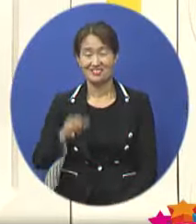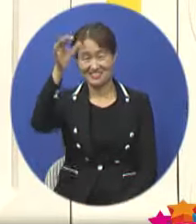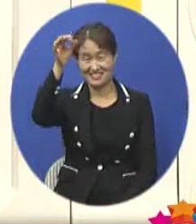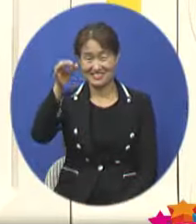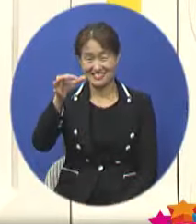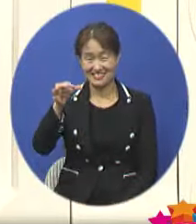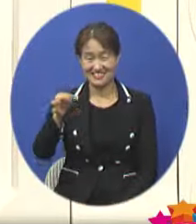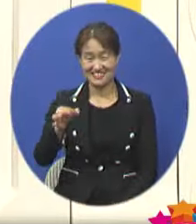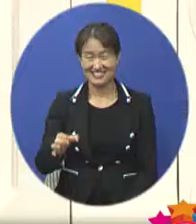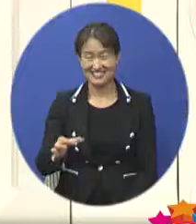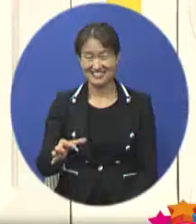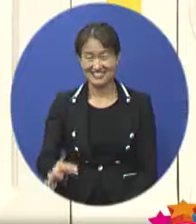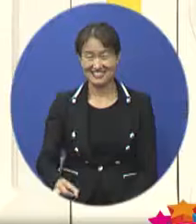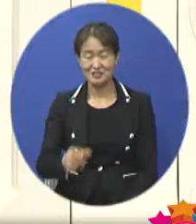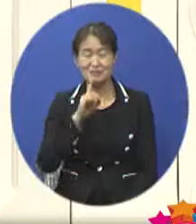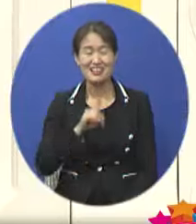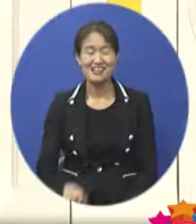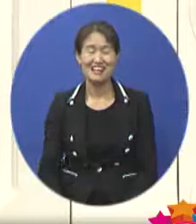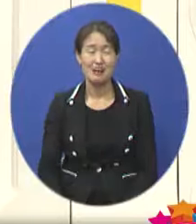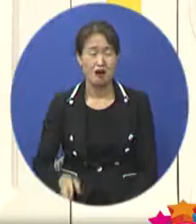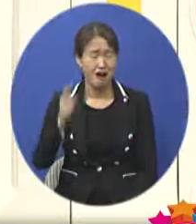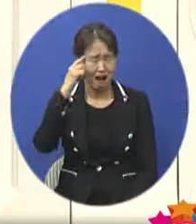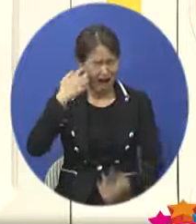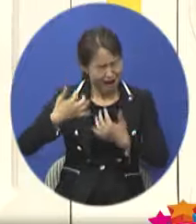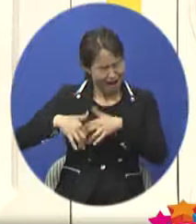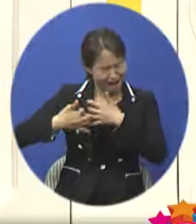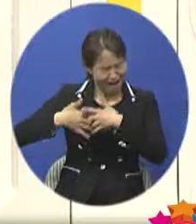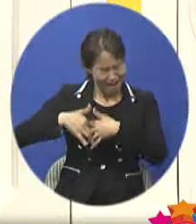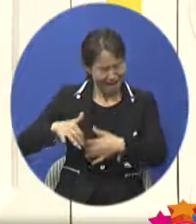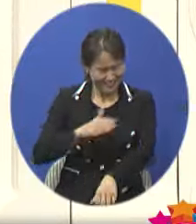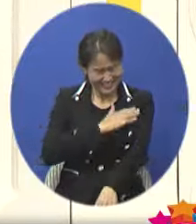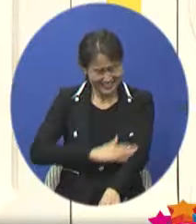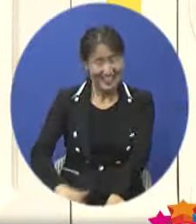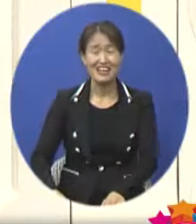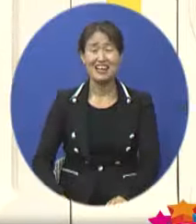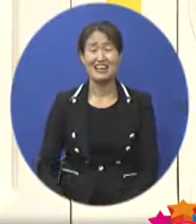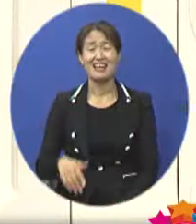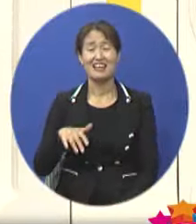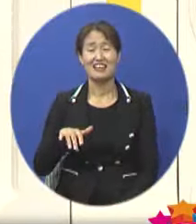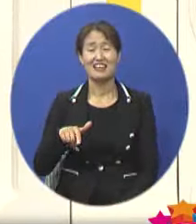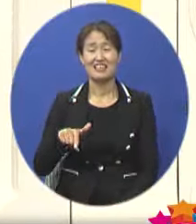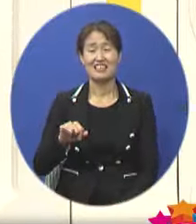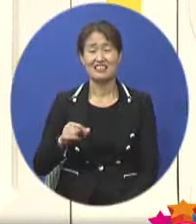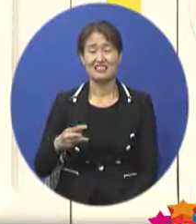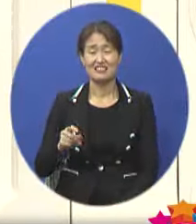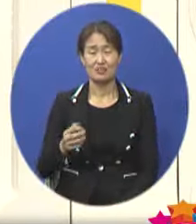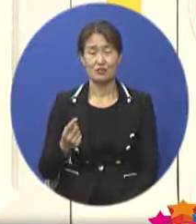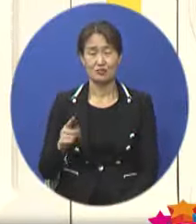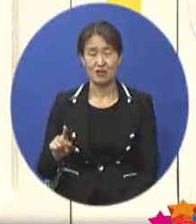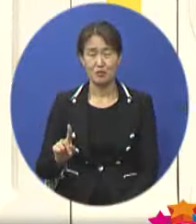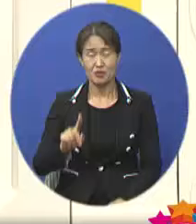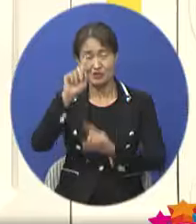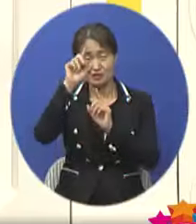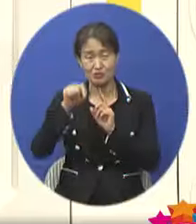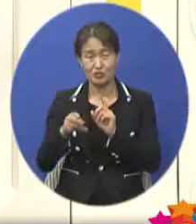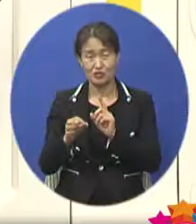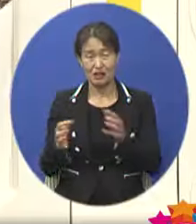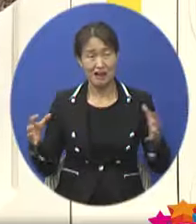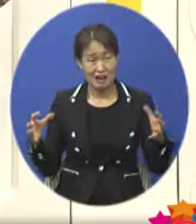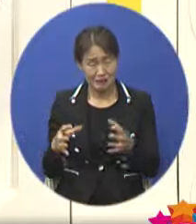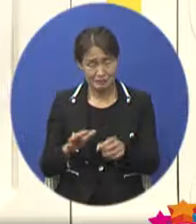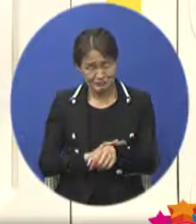대나무예요. 아, 아이고. 머리가 좀 돌아가네 이제. 네. 길정화 씨가 이부영이하고 좀 오래 어디 이제 머리가 돌아가네. 제가 하나를